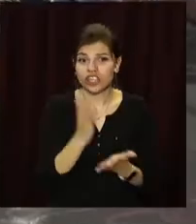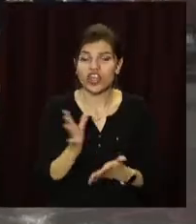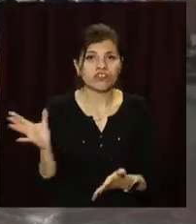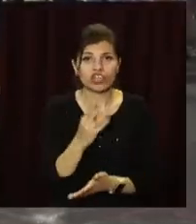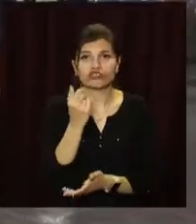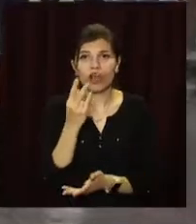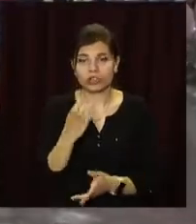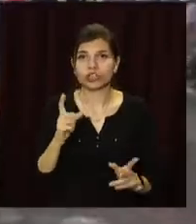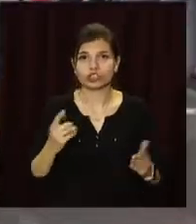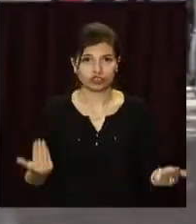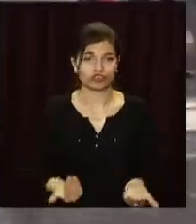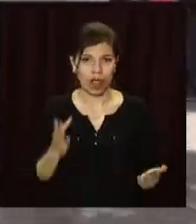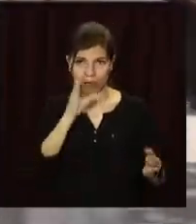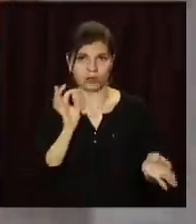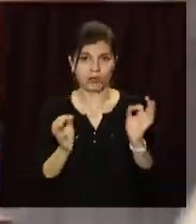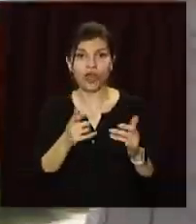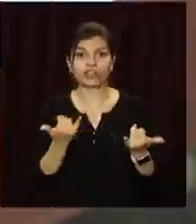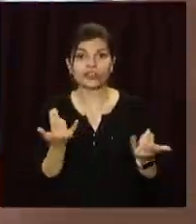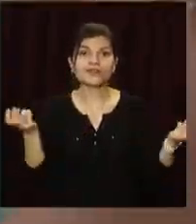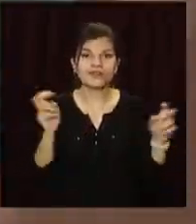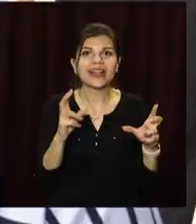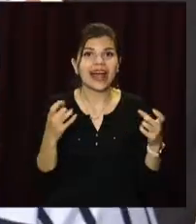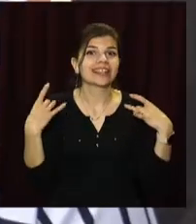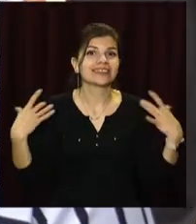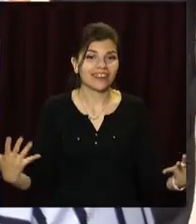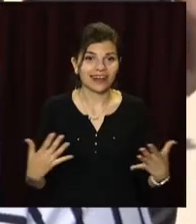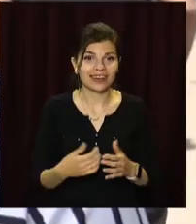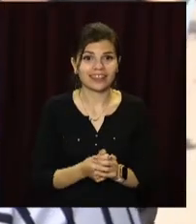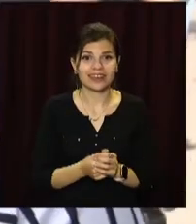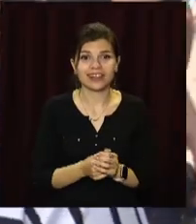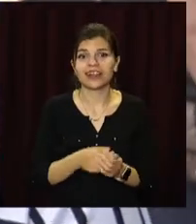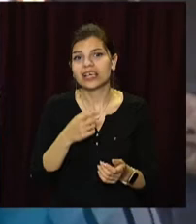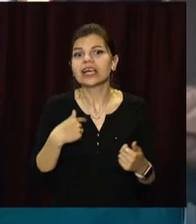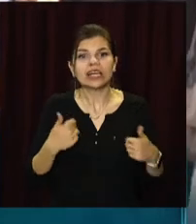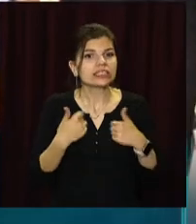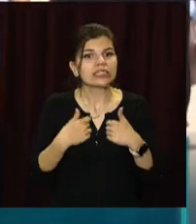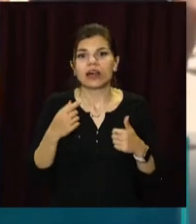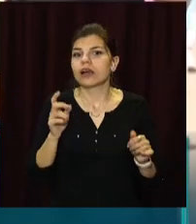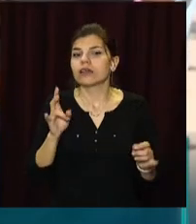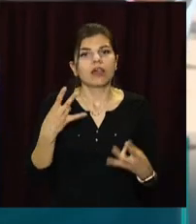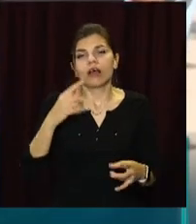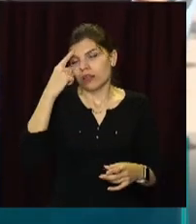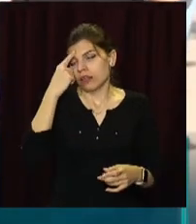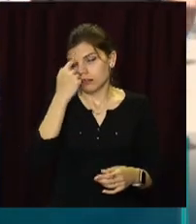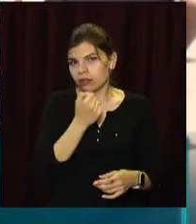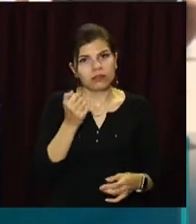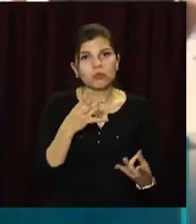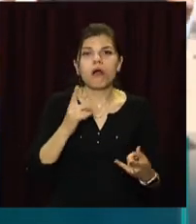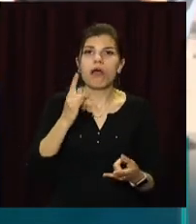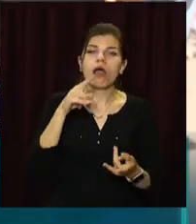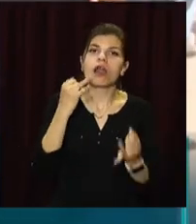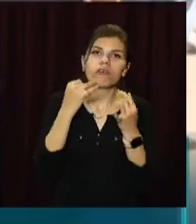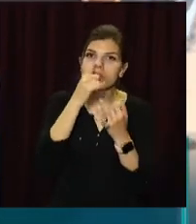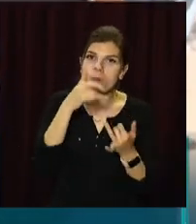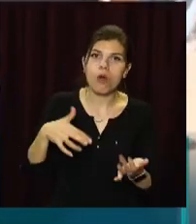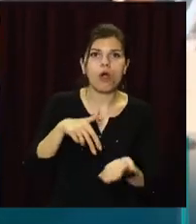на повноцінне життя. Нині завітали сюди на свято. Не можна циклитися на тому, що дитина не може сам ходити, або дитина не може